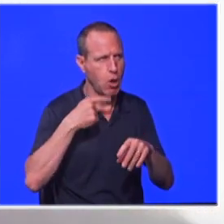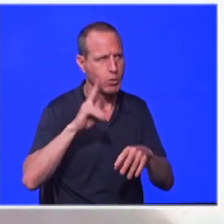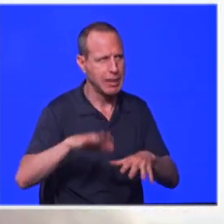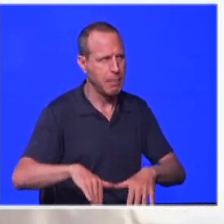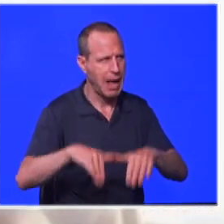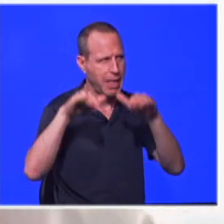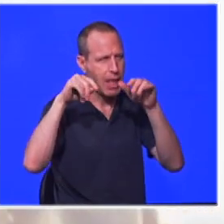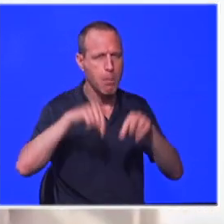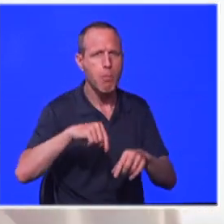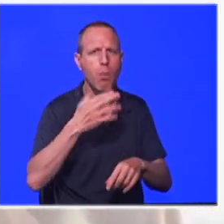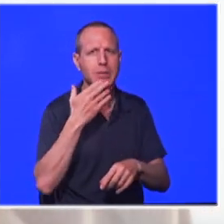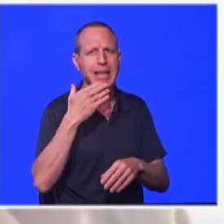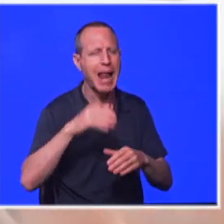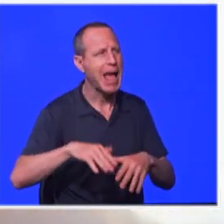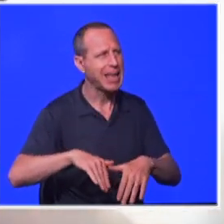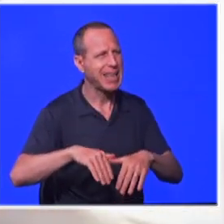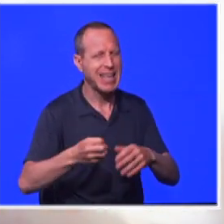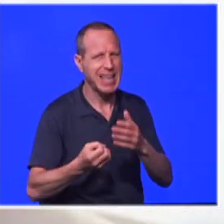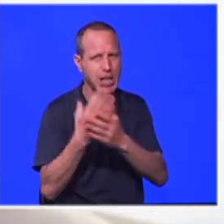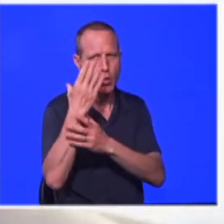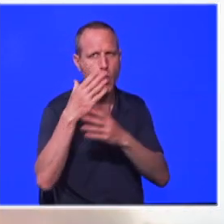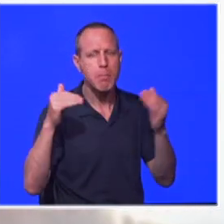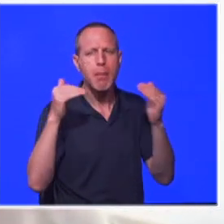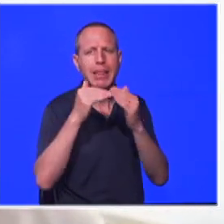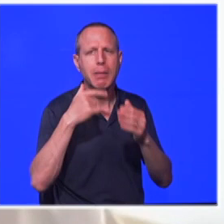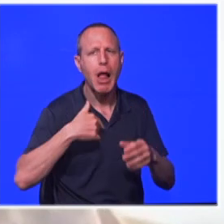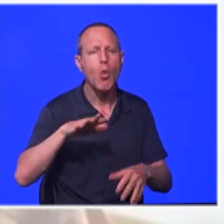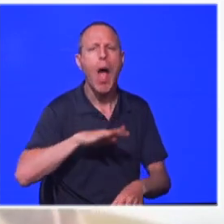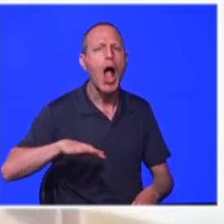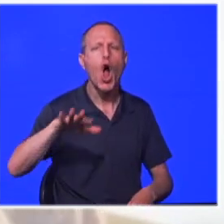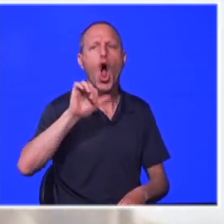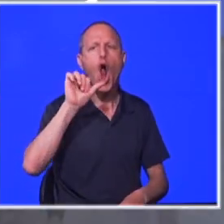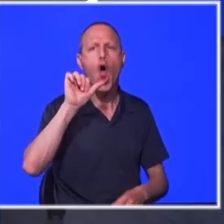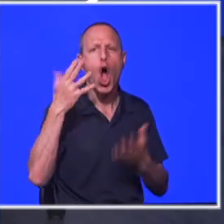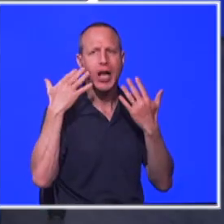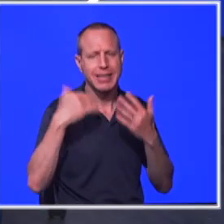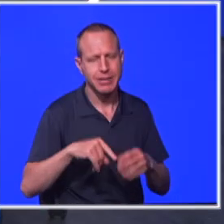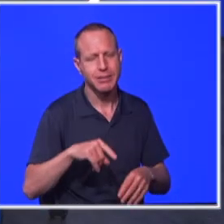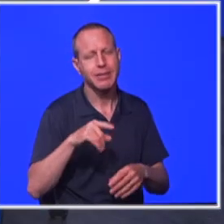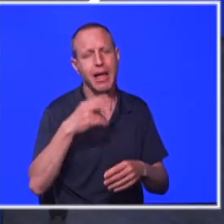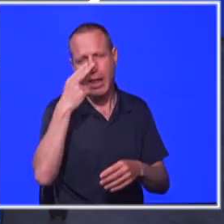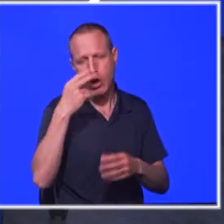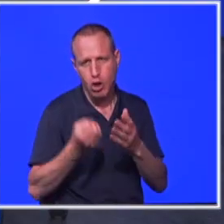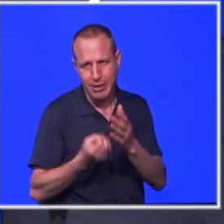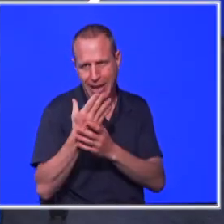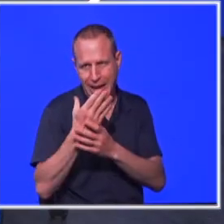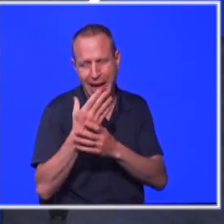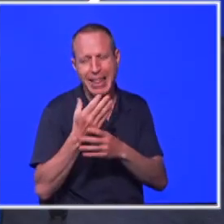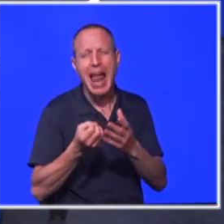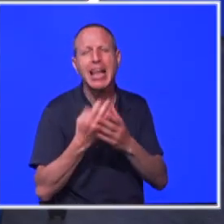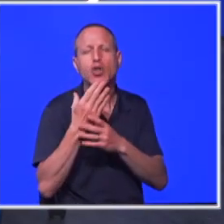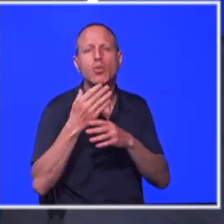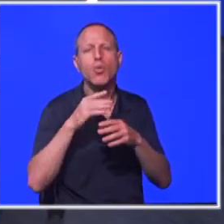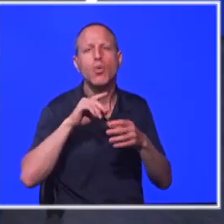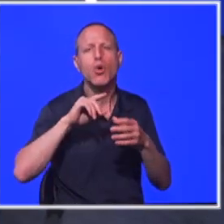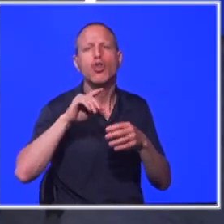פה בישראל את הגידולים שמתאימים לנו אקולוגית, בעצם לנסות לגדל גידול שנ שנועד לסוג אקלים